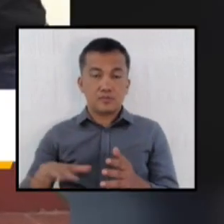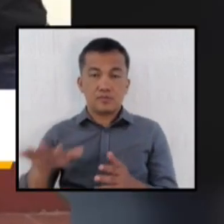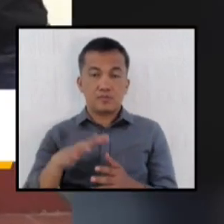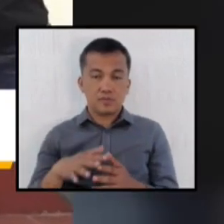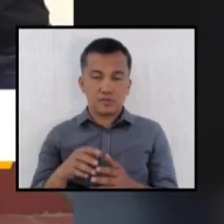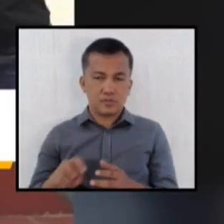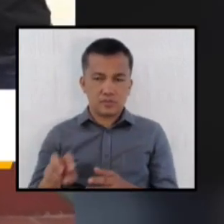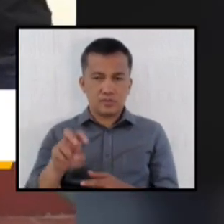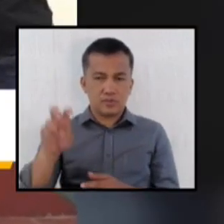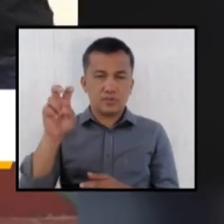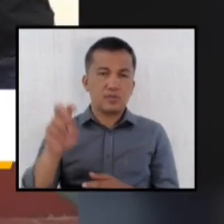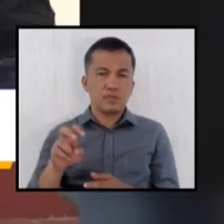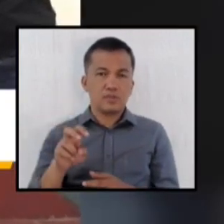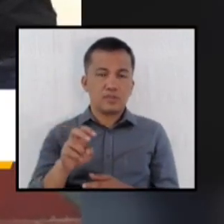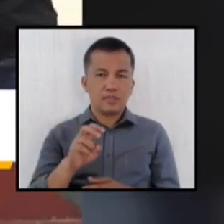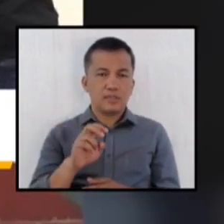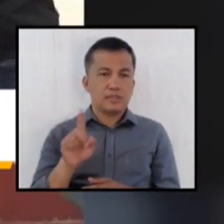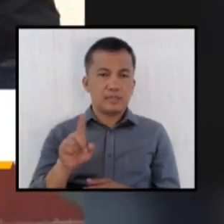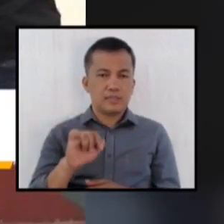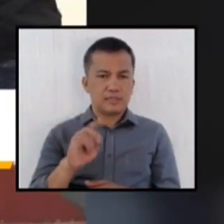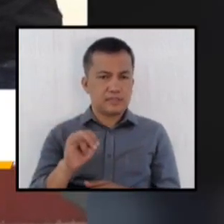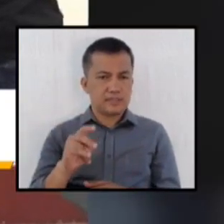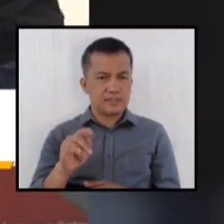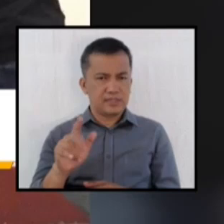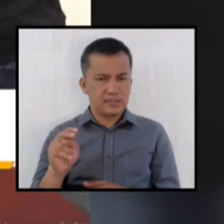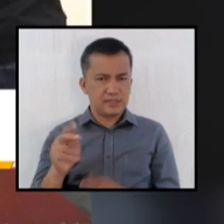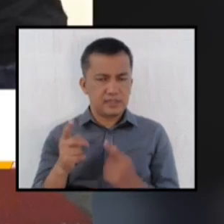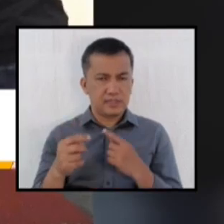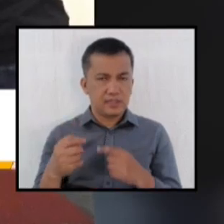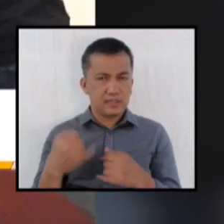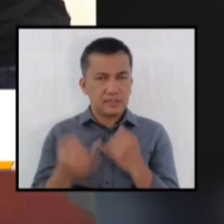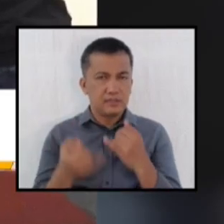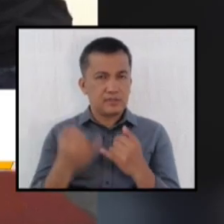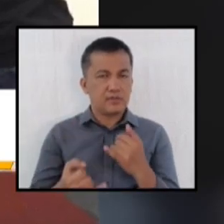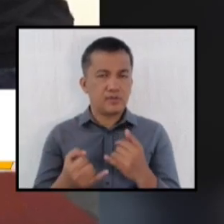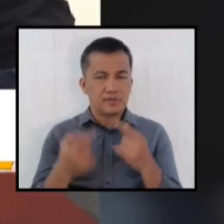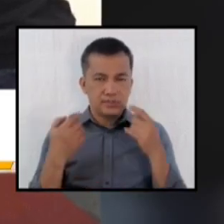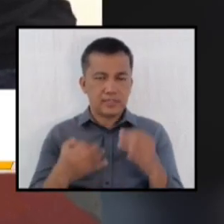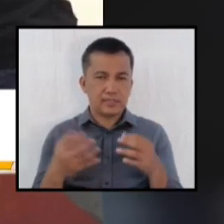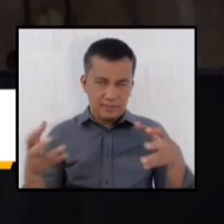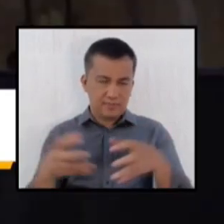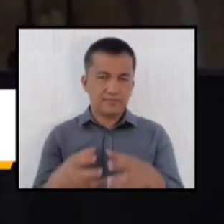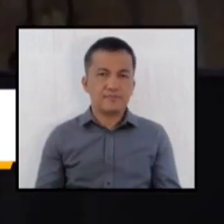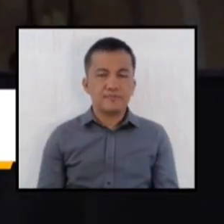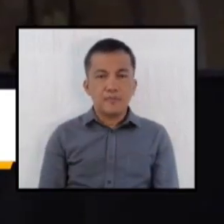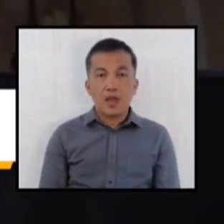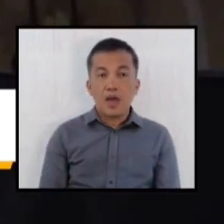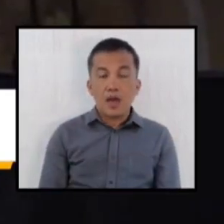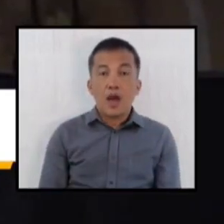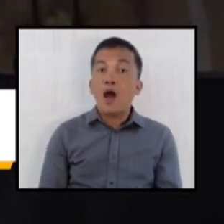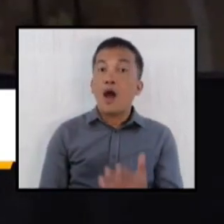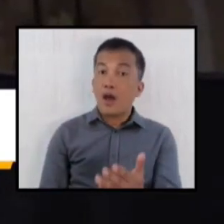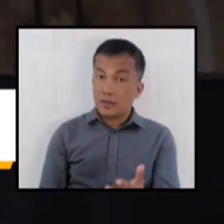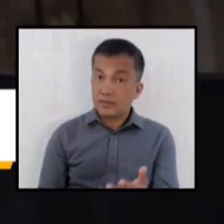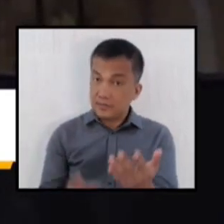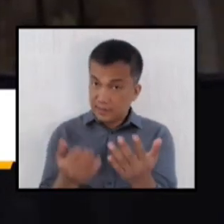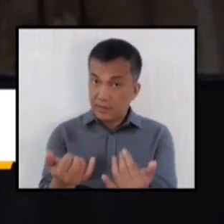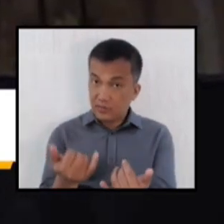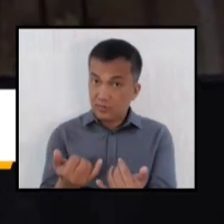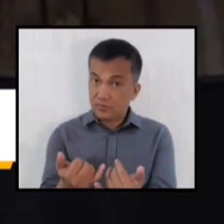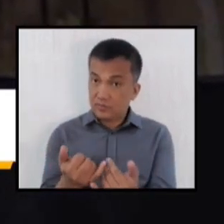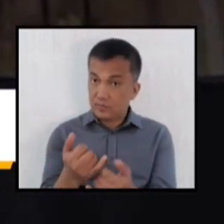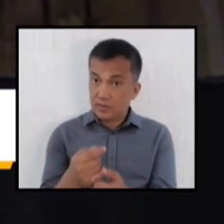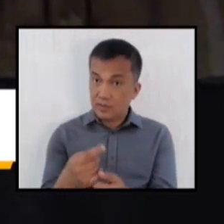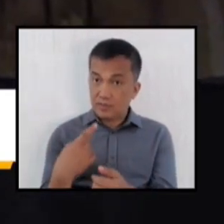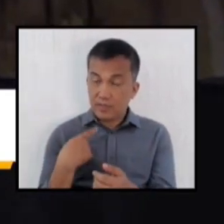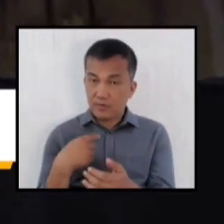sa indie scene. And eventually, we decided to form a band po. Ayan. So ngayon, meron kayong bagong